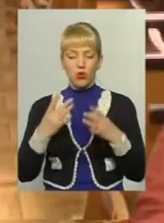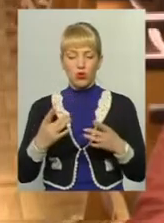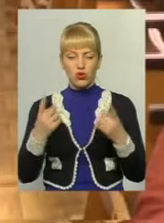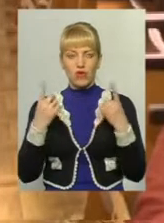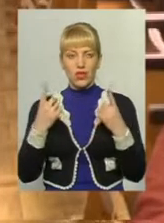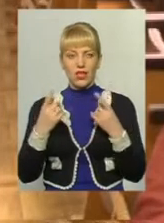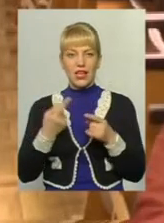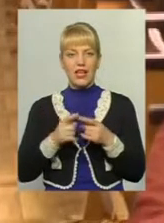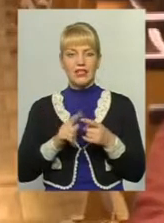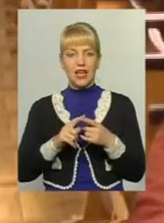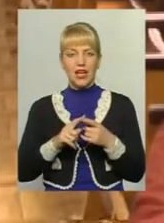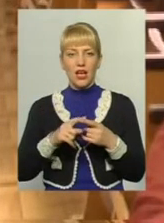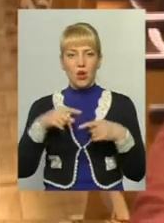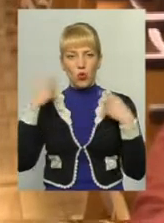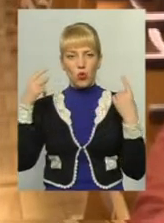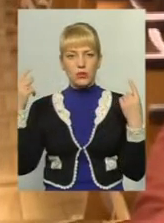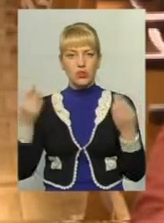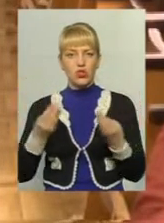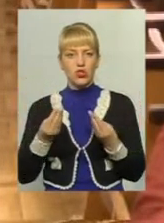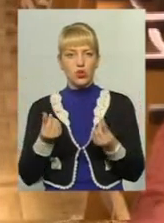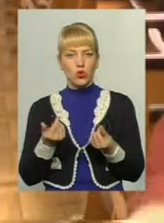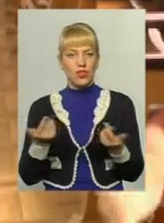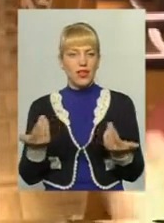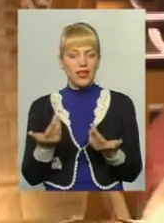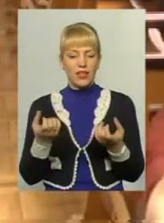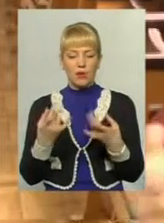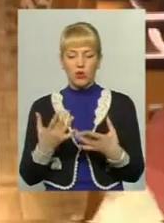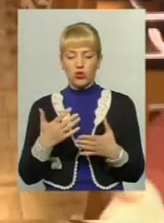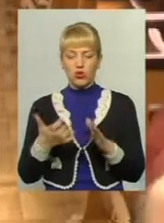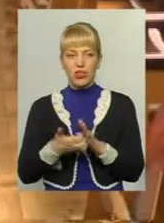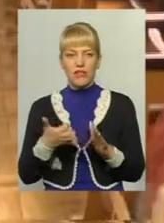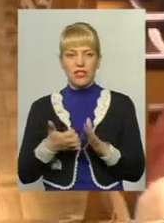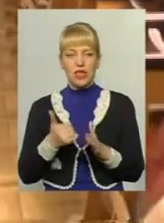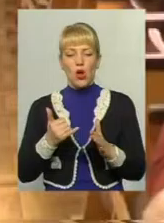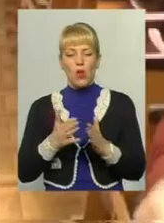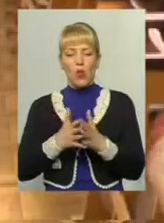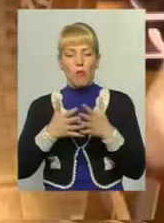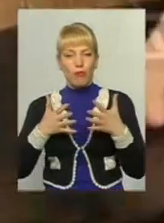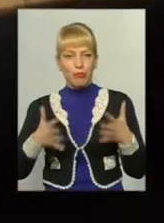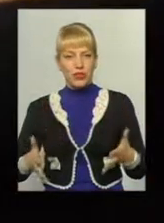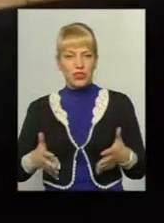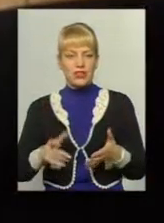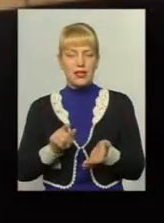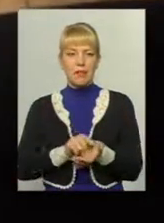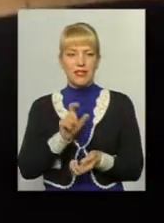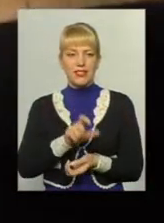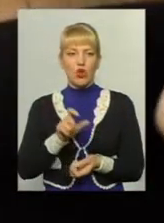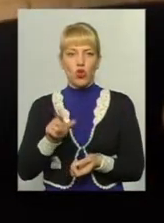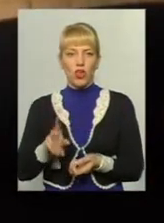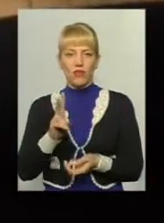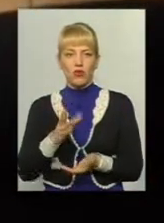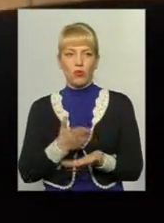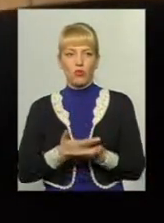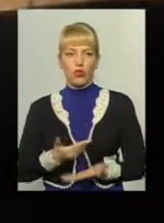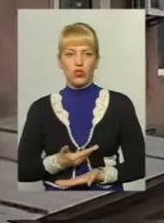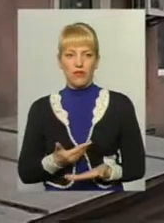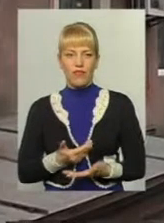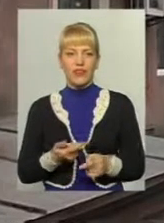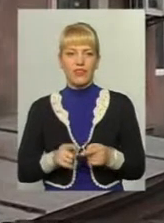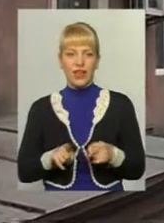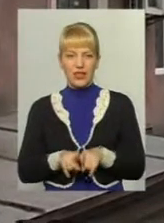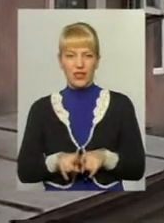каналізаційних, водопостачання буде лягати вже на плечі саме співвласників цієї будівлі. А це на